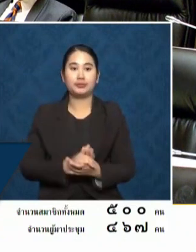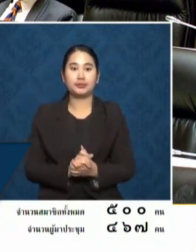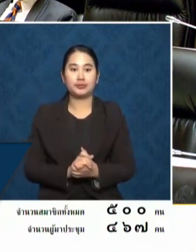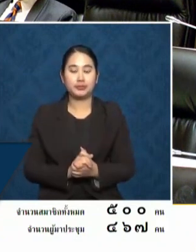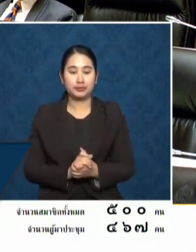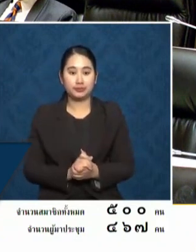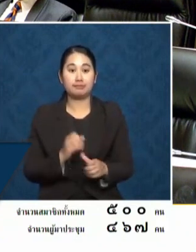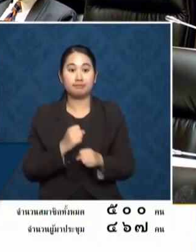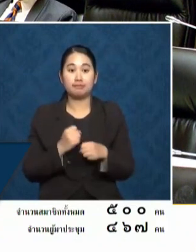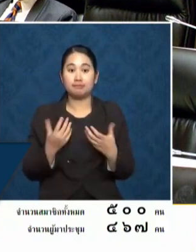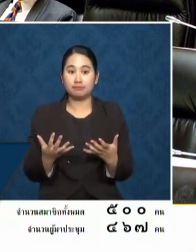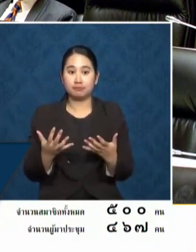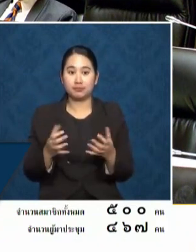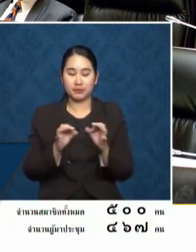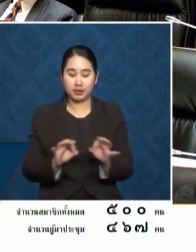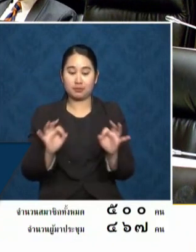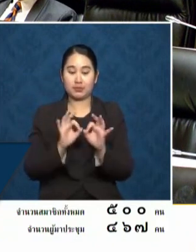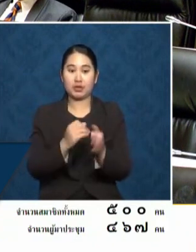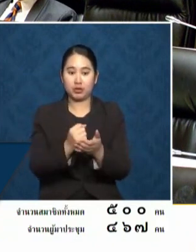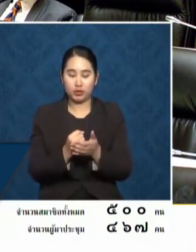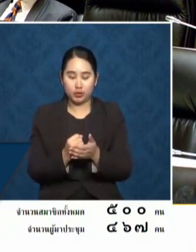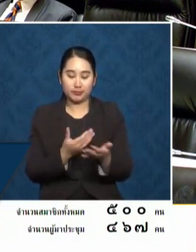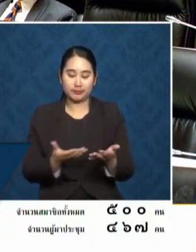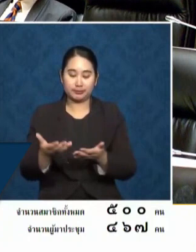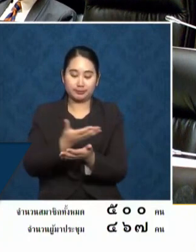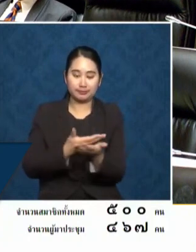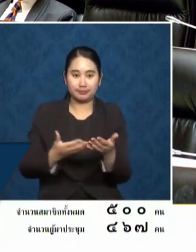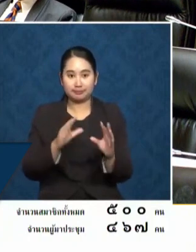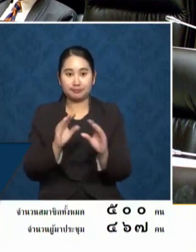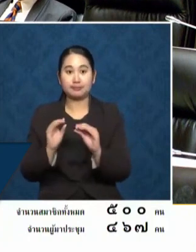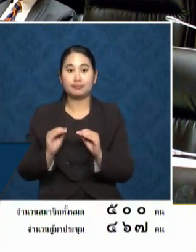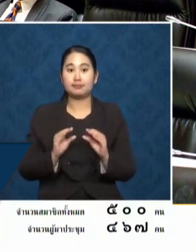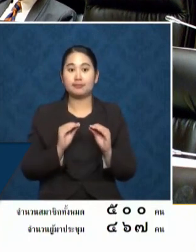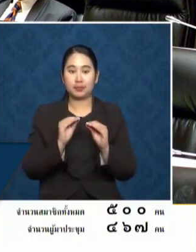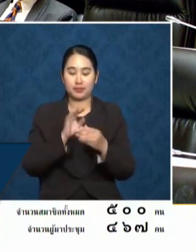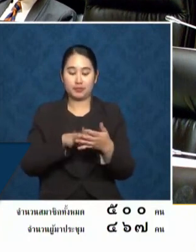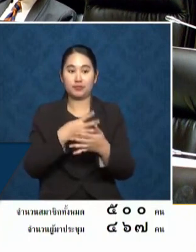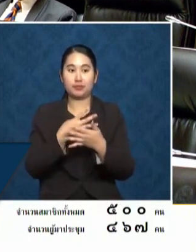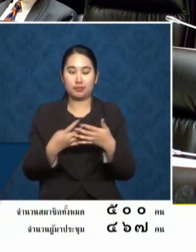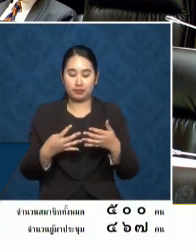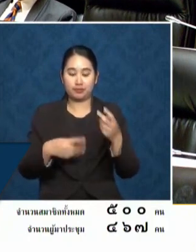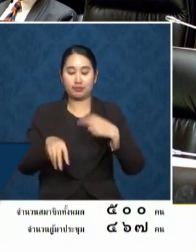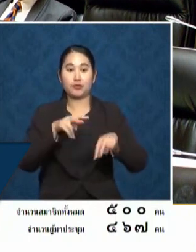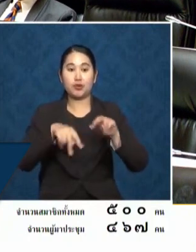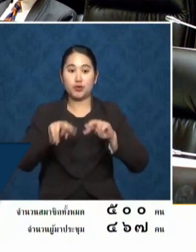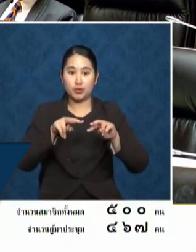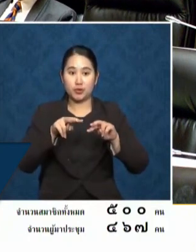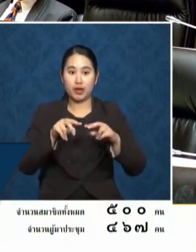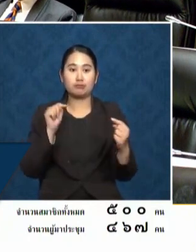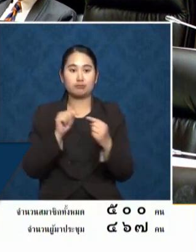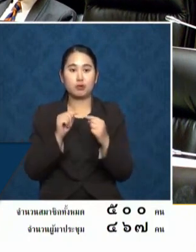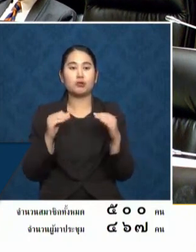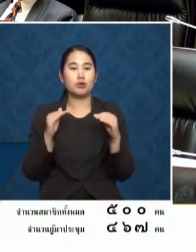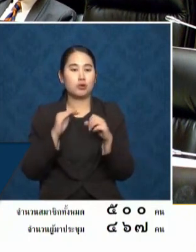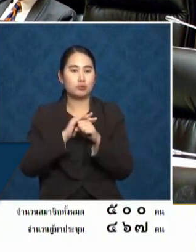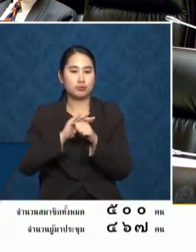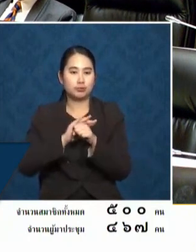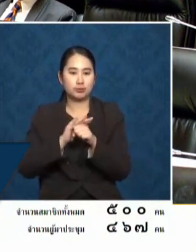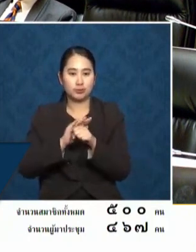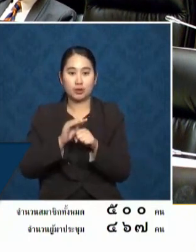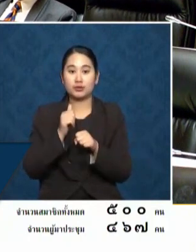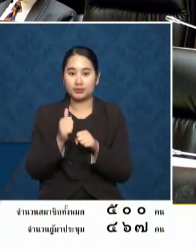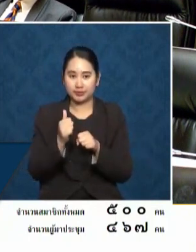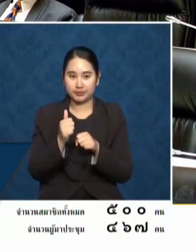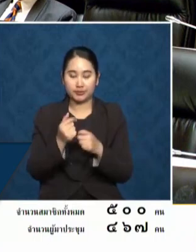ก็จำเป็นครับที่ต้องช่วยกันคิดอย่างรอบคอบเพื่อรักษาหรือแสวงหาจุดสมดุลที่เหมาะสมที่จะ